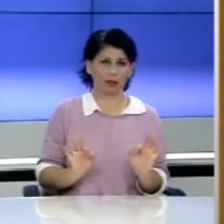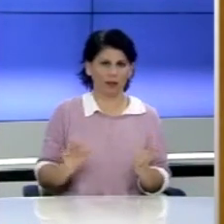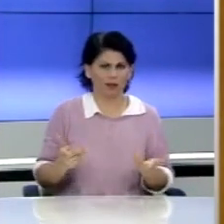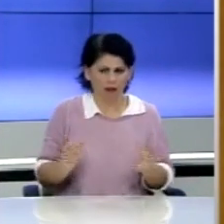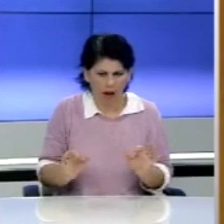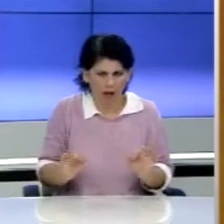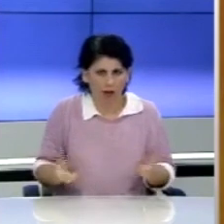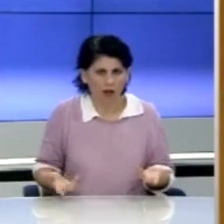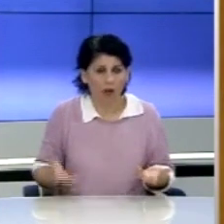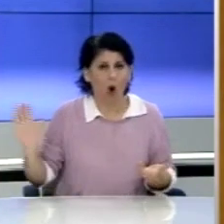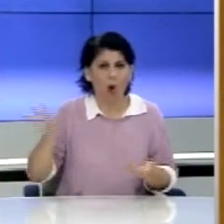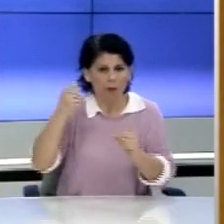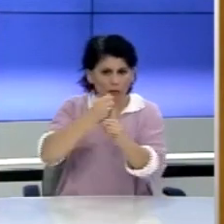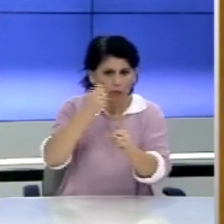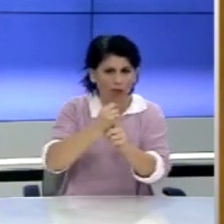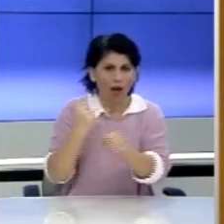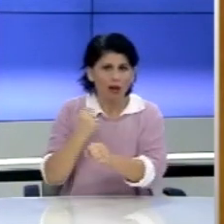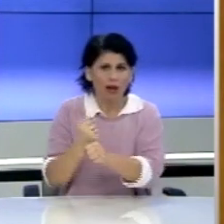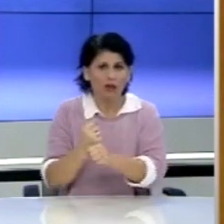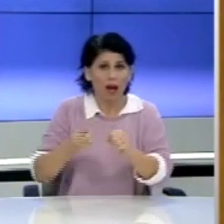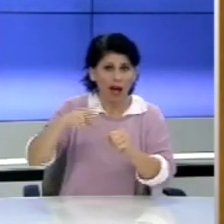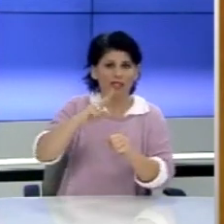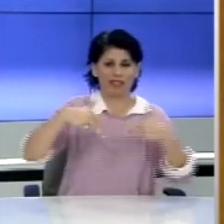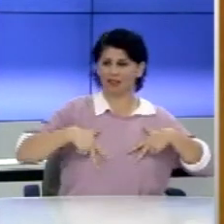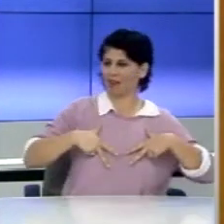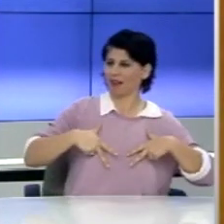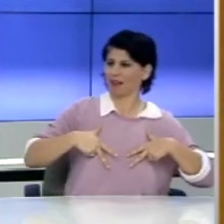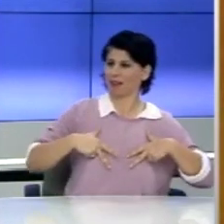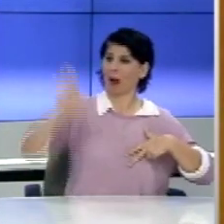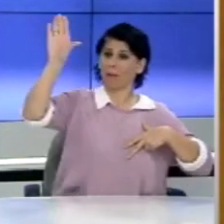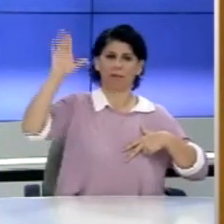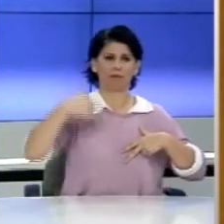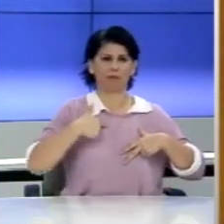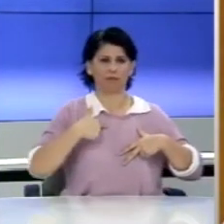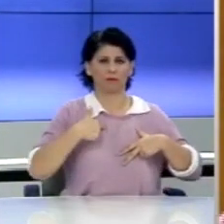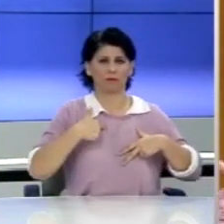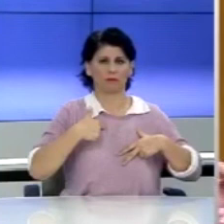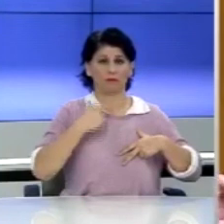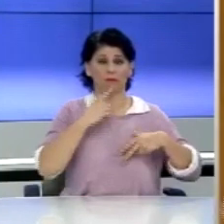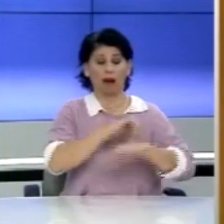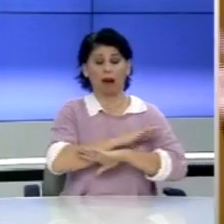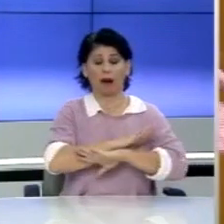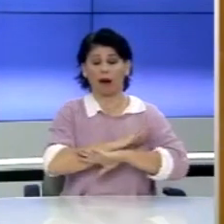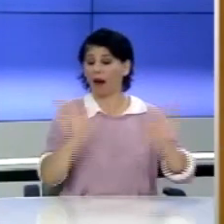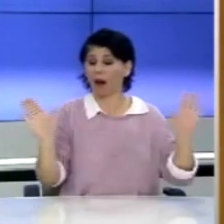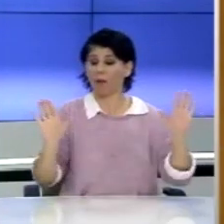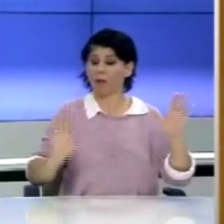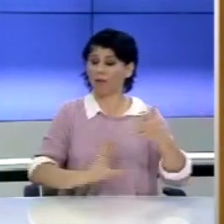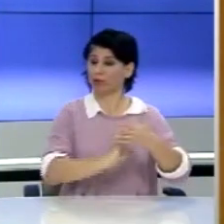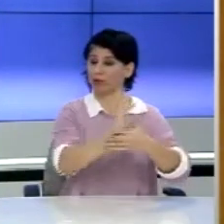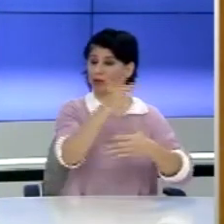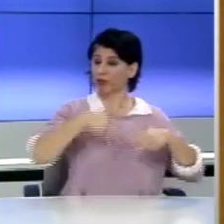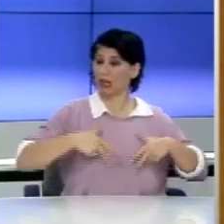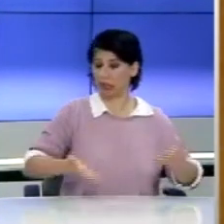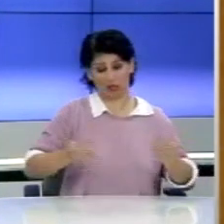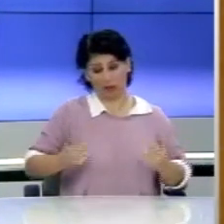διεκδικούν οι εργαζόμενοι αυξήσεις, πετάγεται πάντα κάποιος κυβερνητικός και λέει σε καμιά προηγμένη χώρα δεν γίνονται